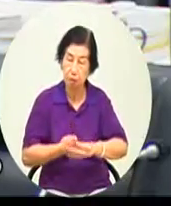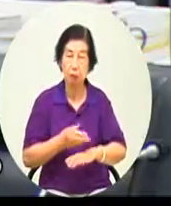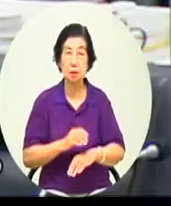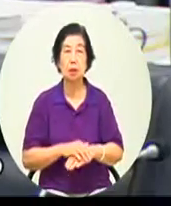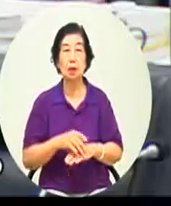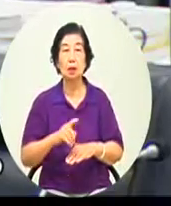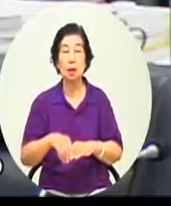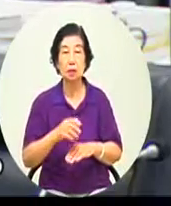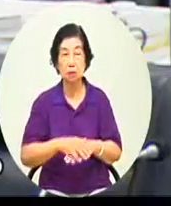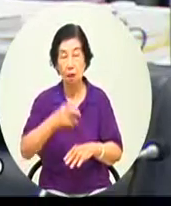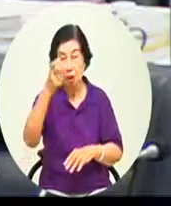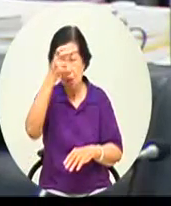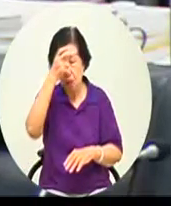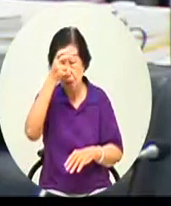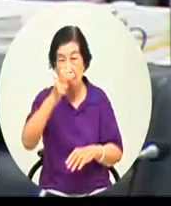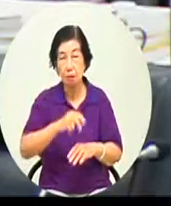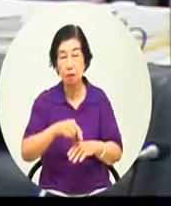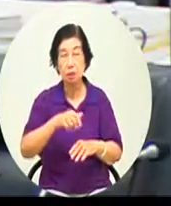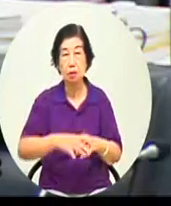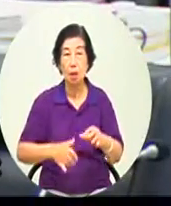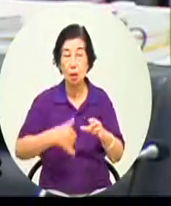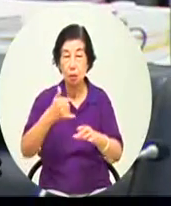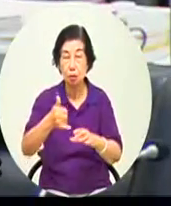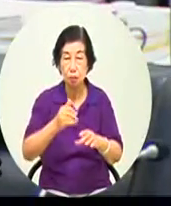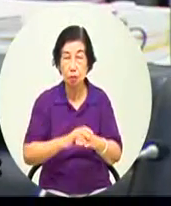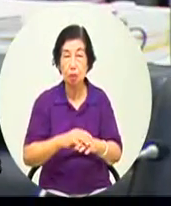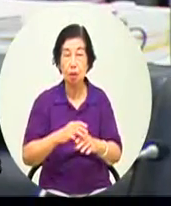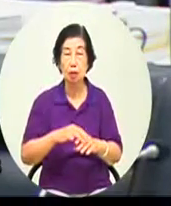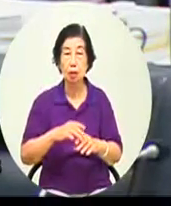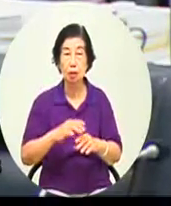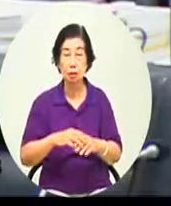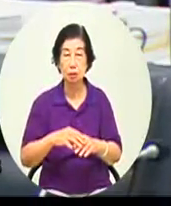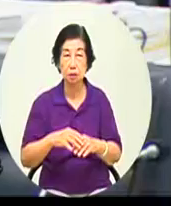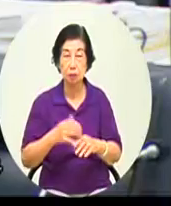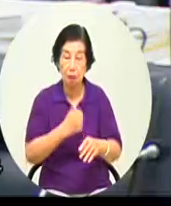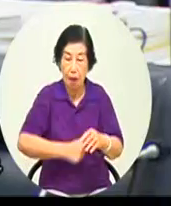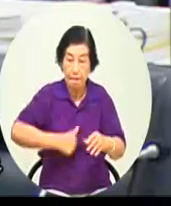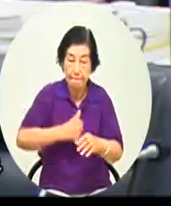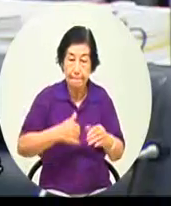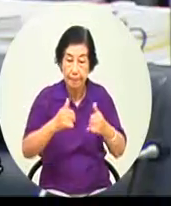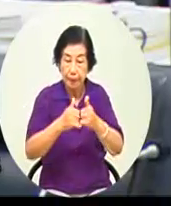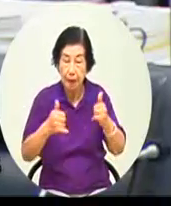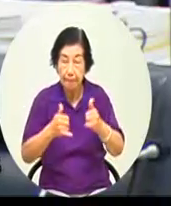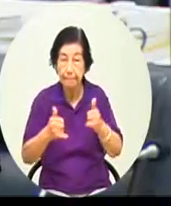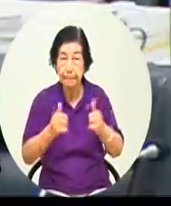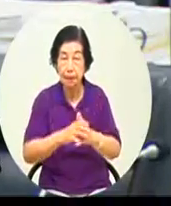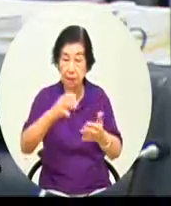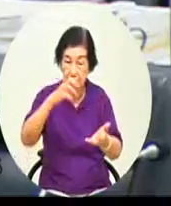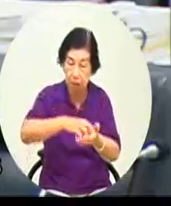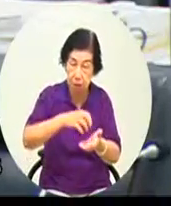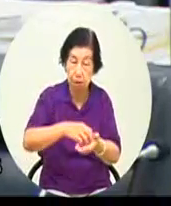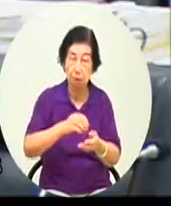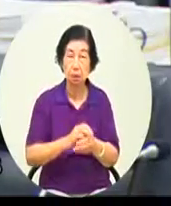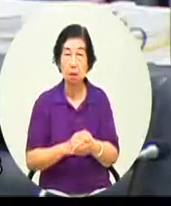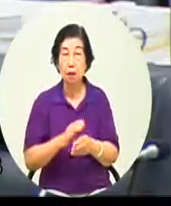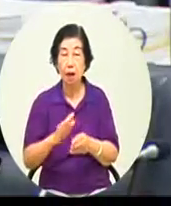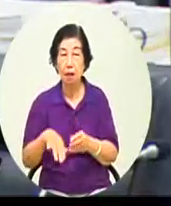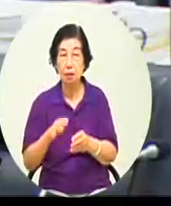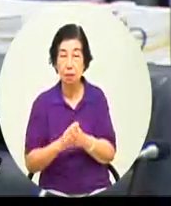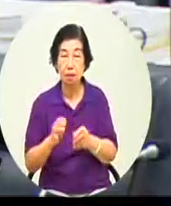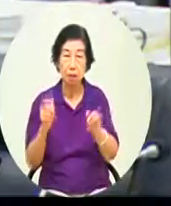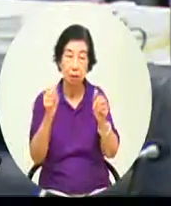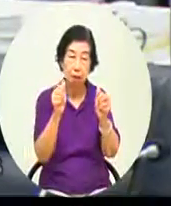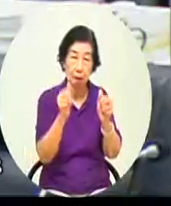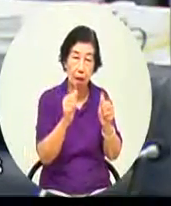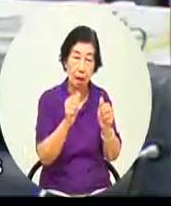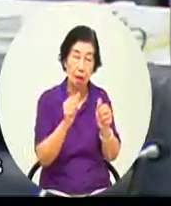录，他是合法的，有营业登记证。那很多的计程车都有那种靠行这方面的一